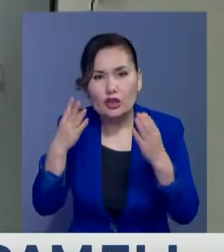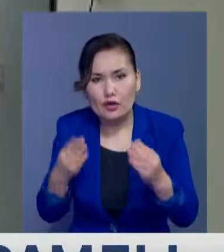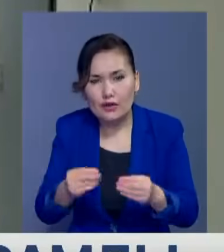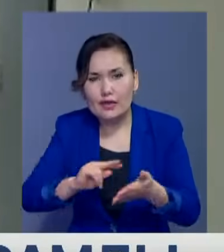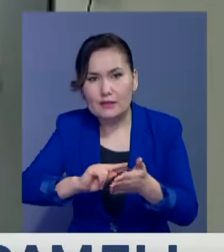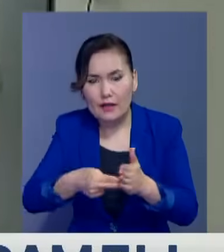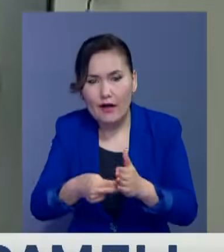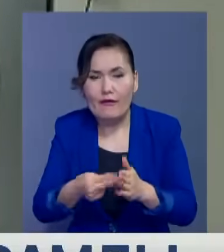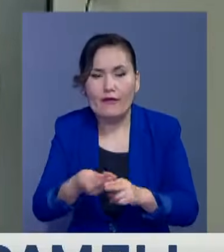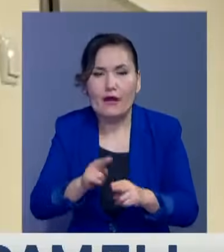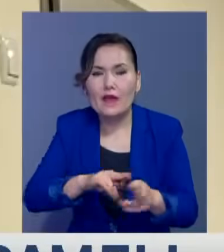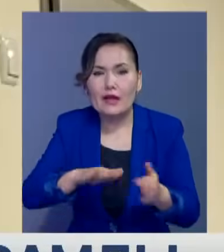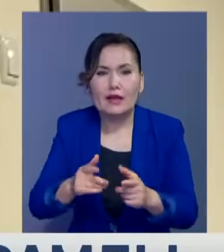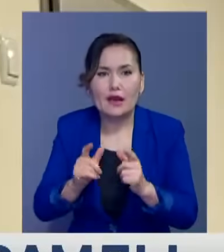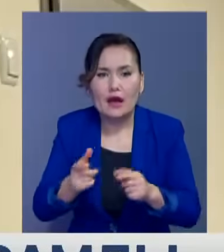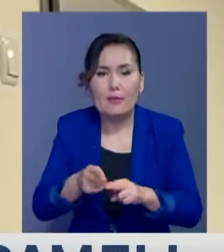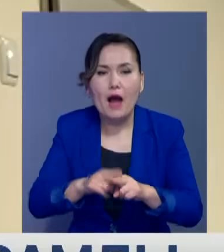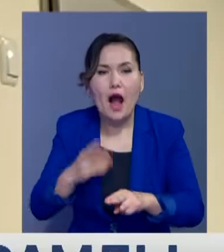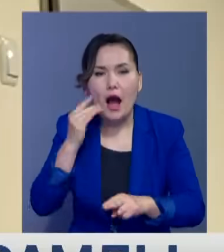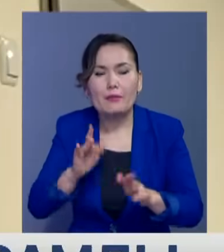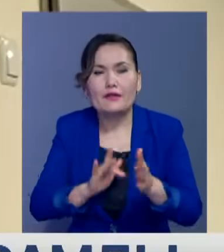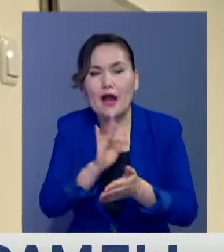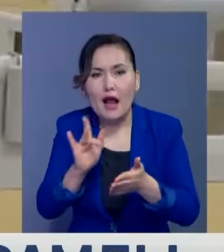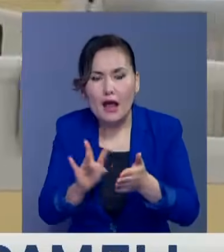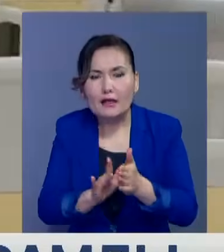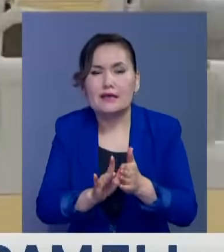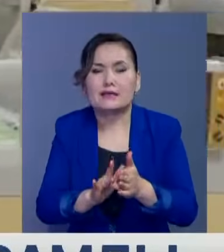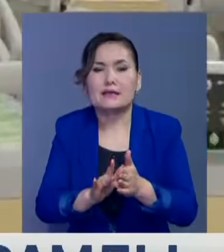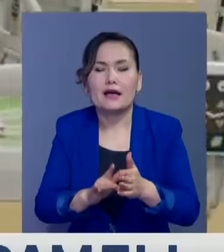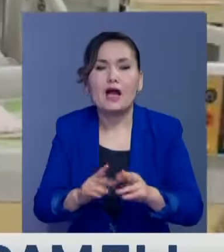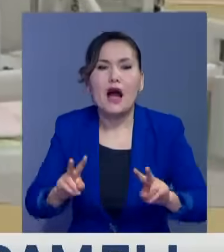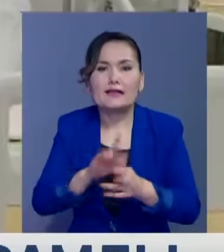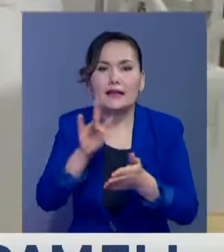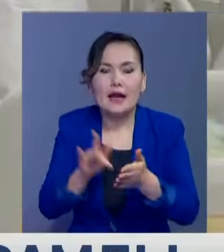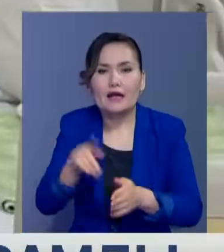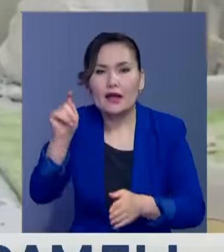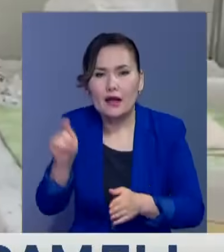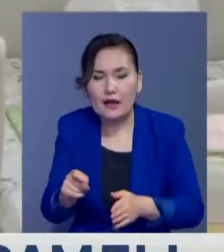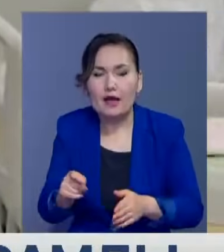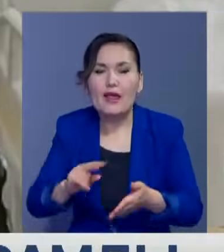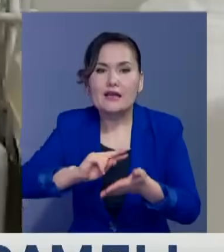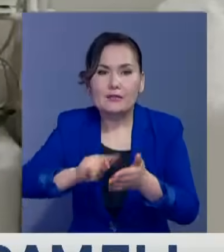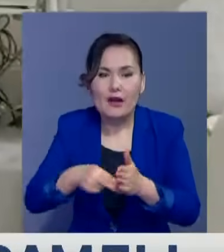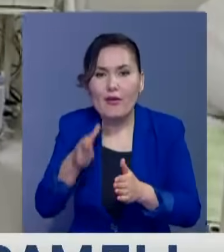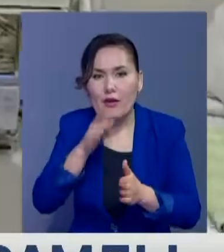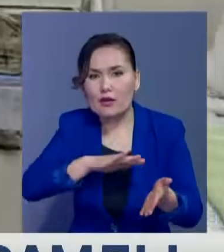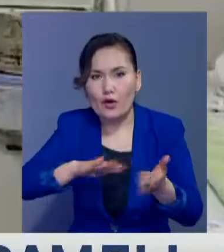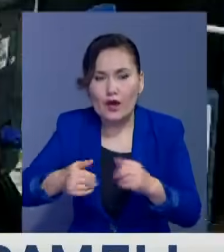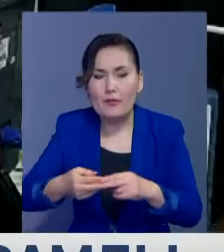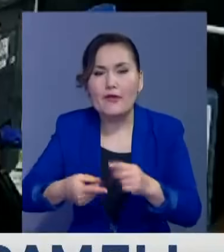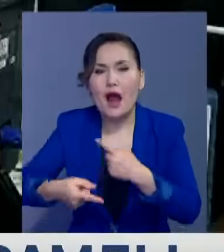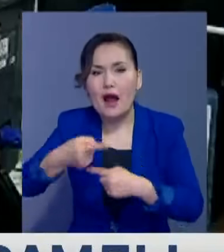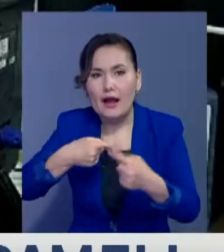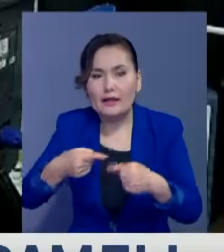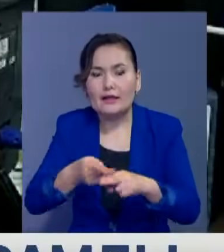жарамды. Егер жолаушы Алматыдан Нұрсұлтанға ұшып келсе, ол анықтаманың мерзімі өтіп кеткен болса, оралу үшін